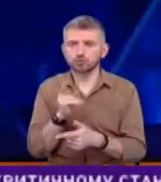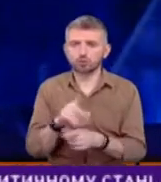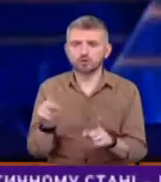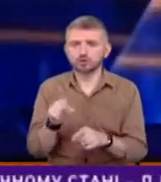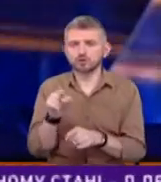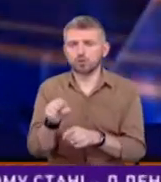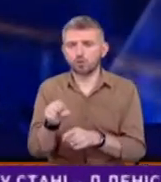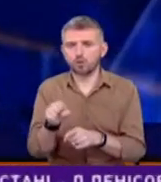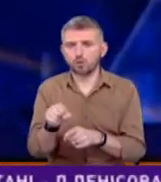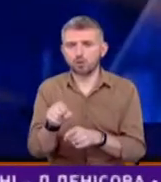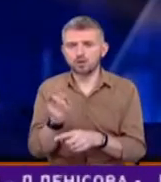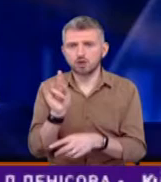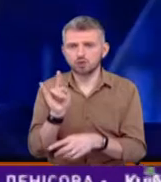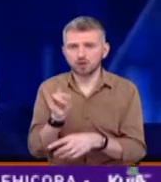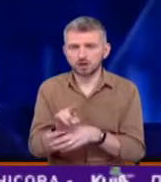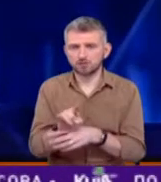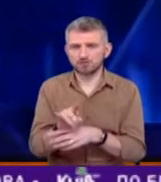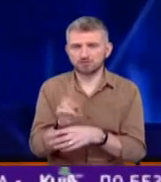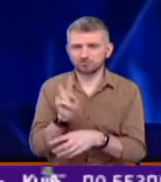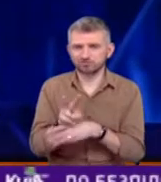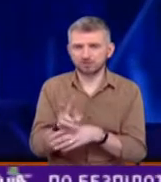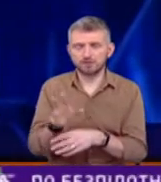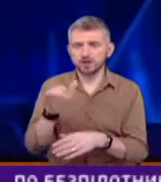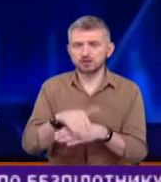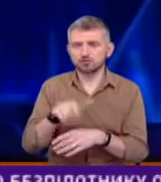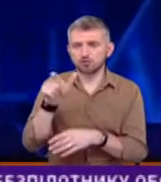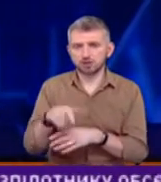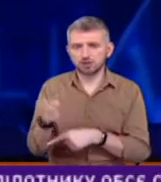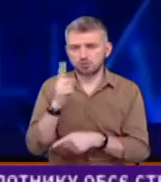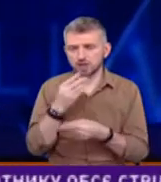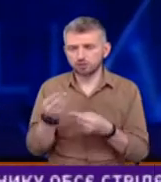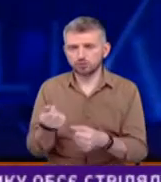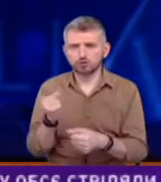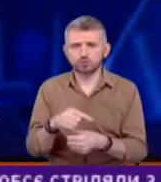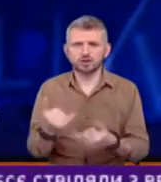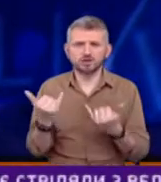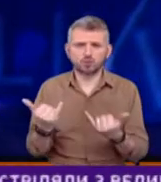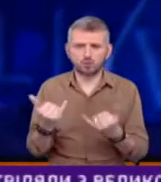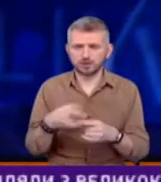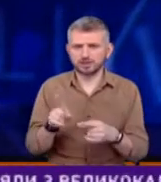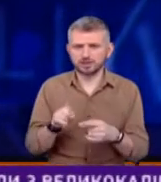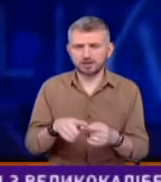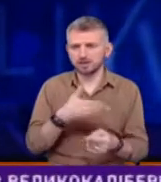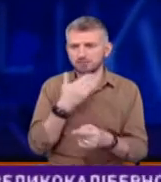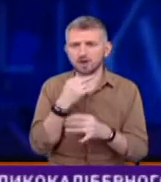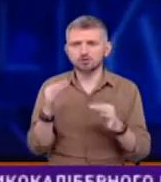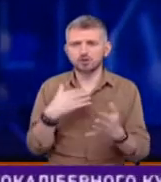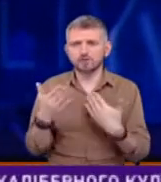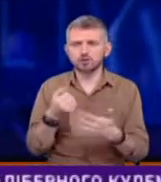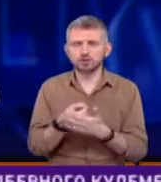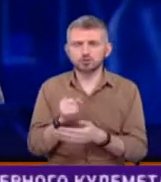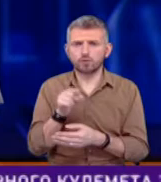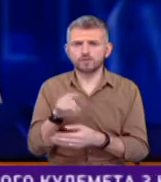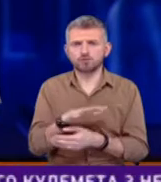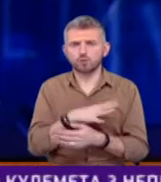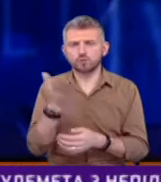його якось надурив, вів в оману, і фактично людиною маніпулюють. Тому на сьогодні це не має жодного відношення до того, що він там